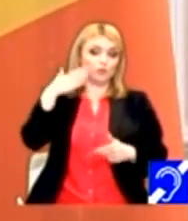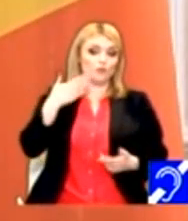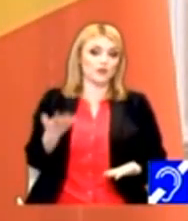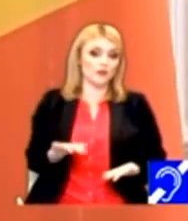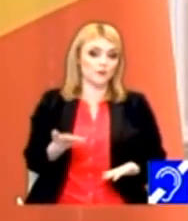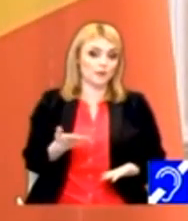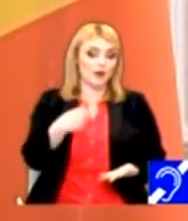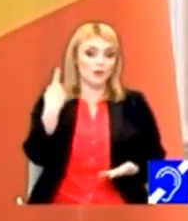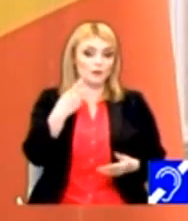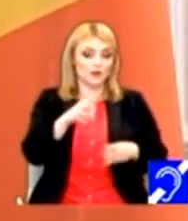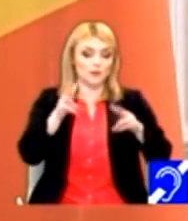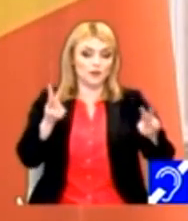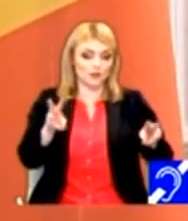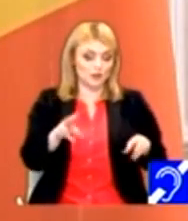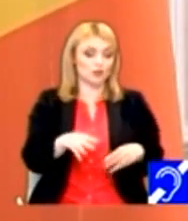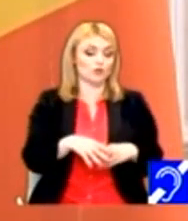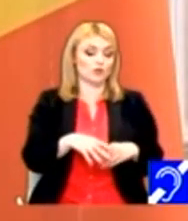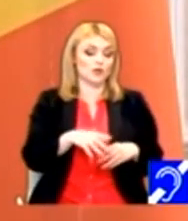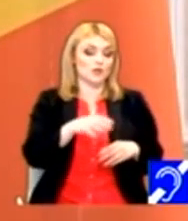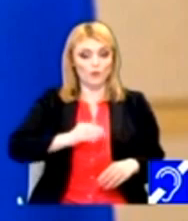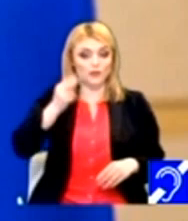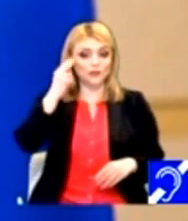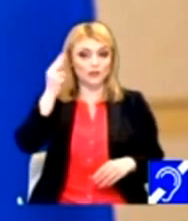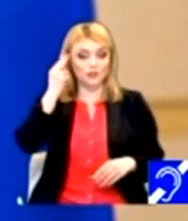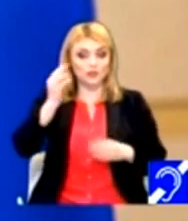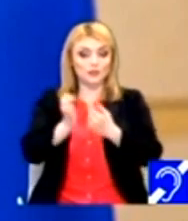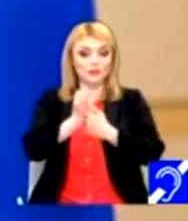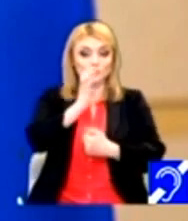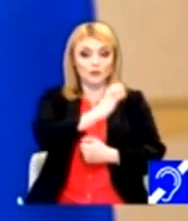Stella Dănilă vă prezintă Telejurnalul.